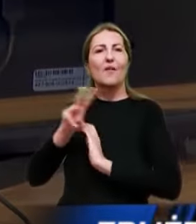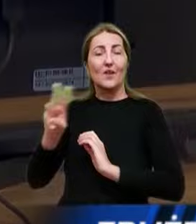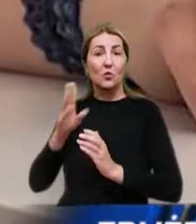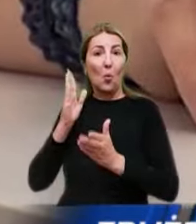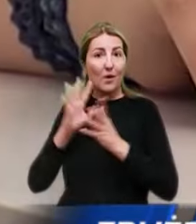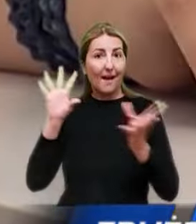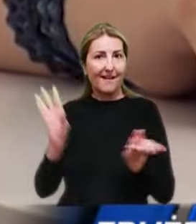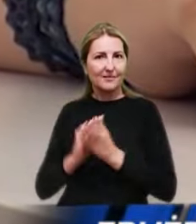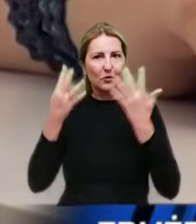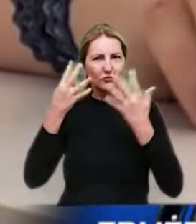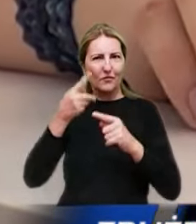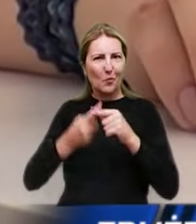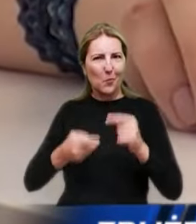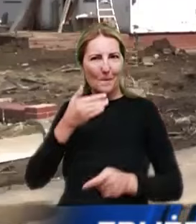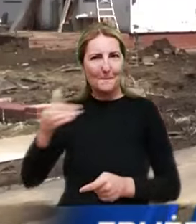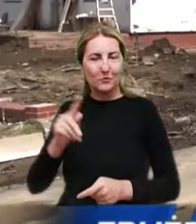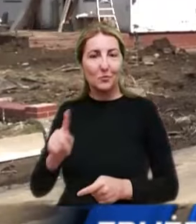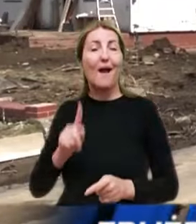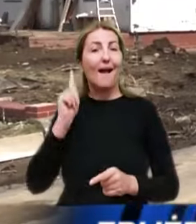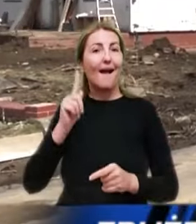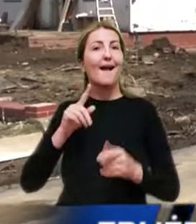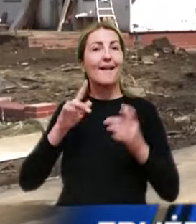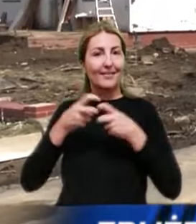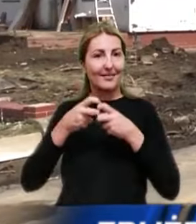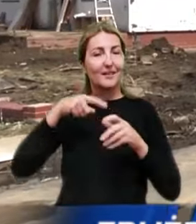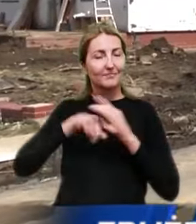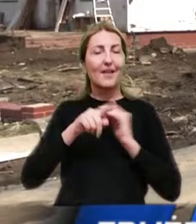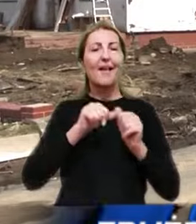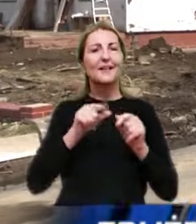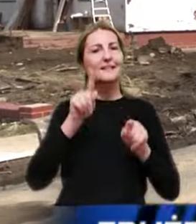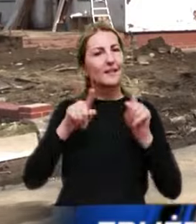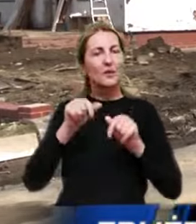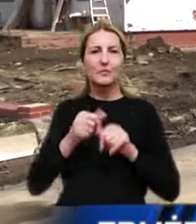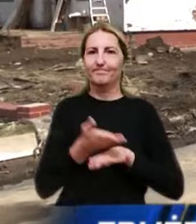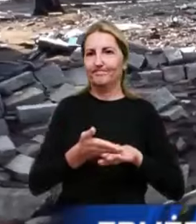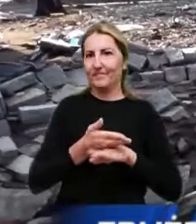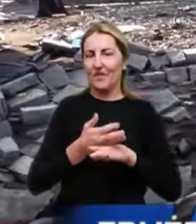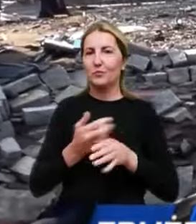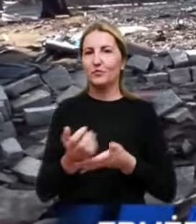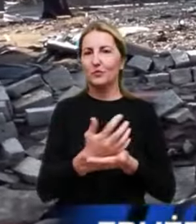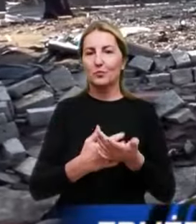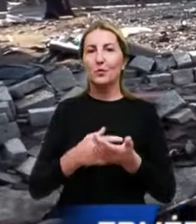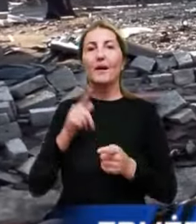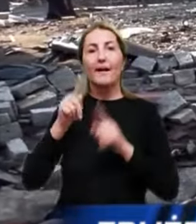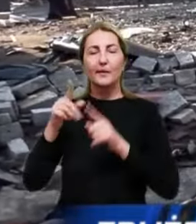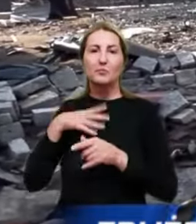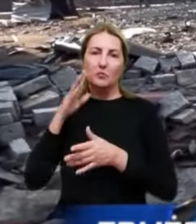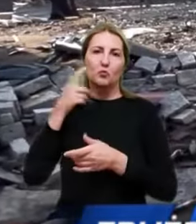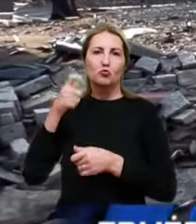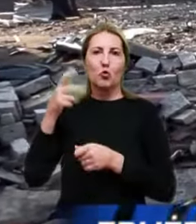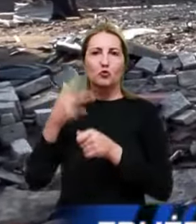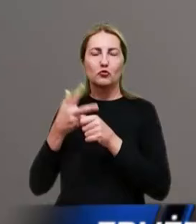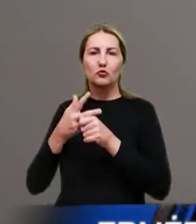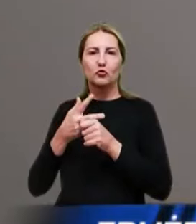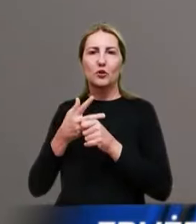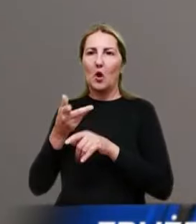wiele niezweryfikowanych zbiórek. Policjanci ujawnili już w sumie 130 zbiórek powodziowych mogących mieć znamiona przestępstwa. Co zrobić,